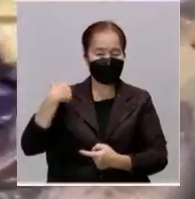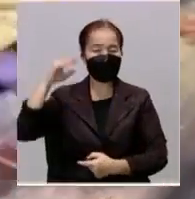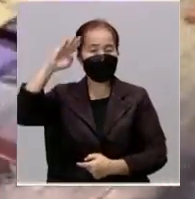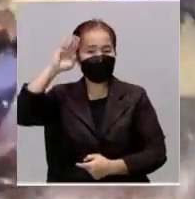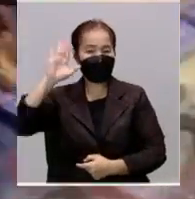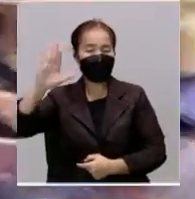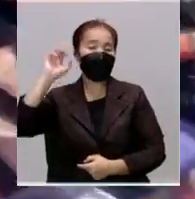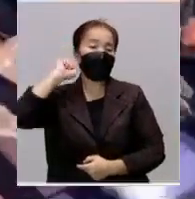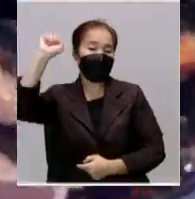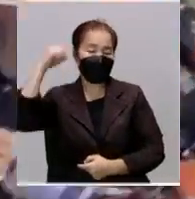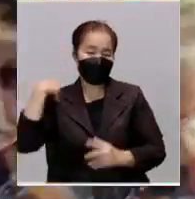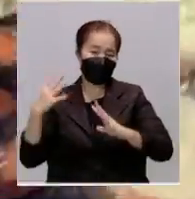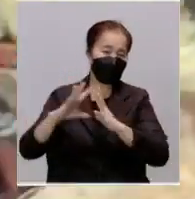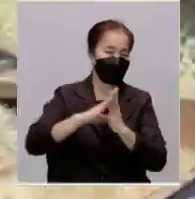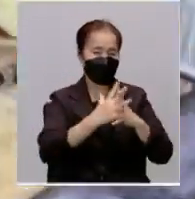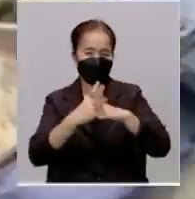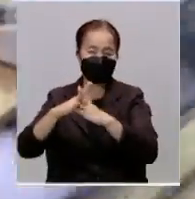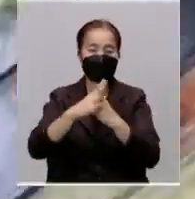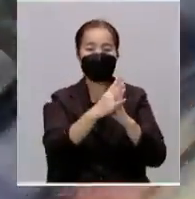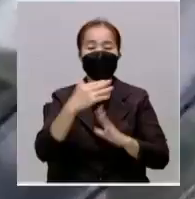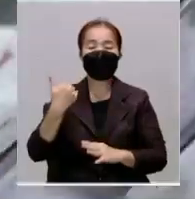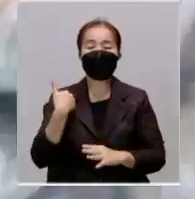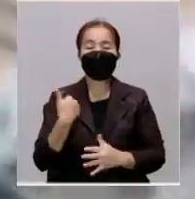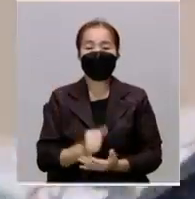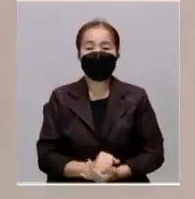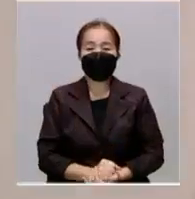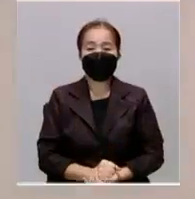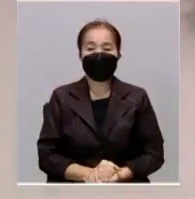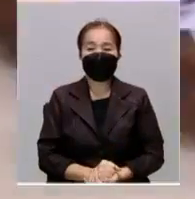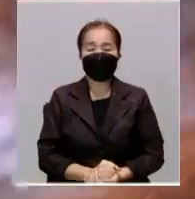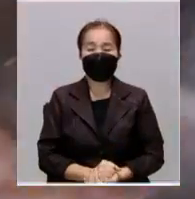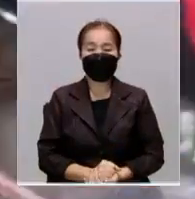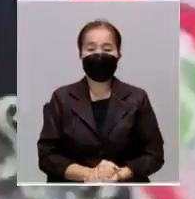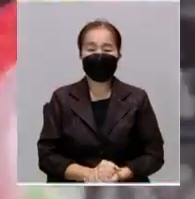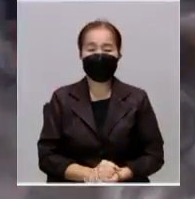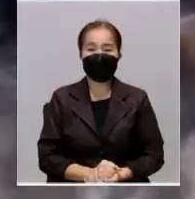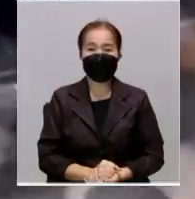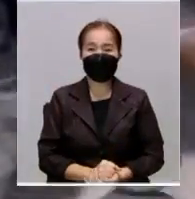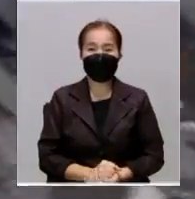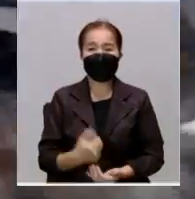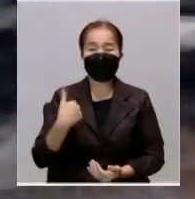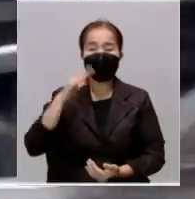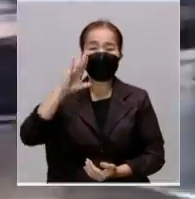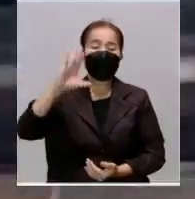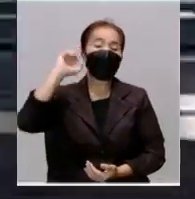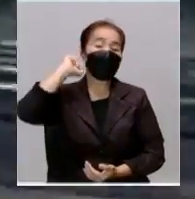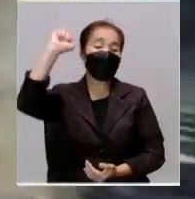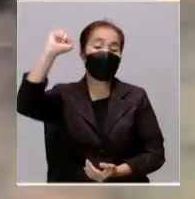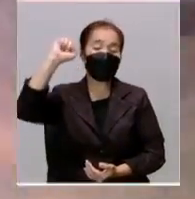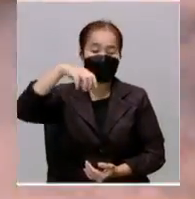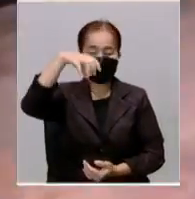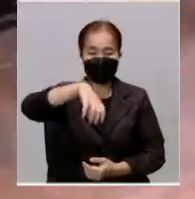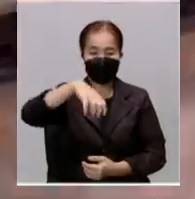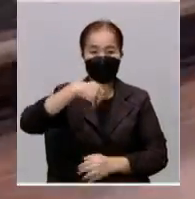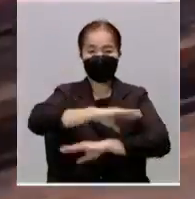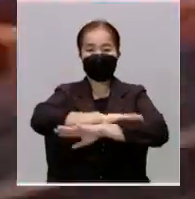นและไม่สามารถยึดพื้นที่ได้มากอย่างที่คาดครับส่วนที่กรุงเคียฟเมืองหลวงของยูเครนหลังจากเพิ่งยกเลิกม